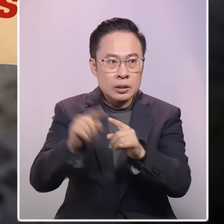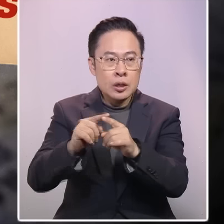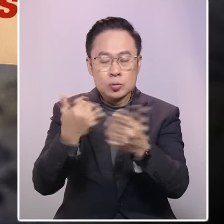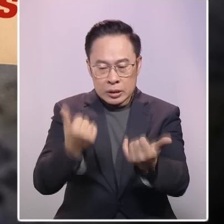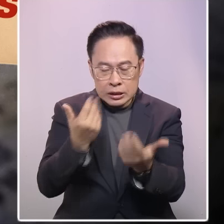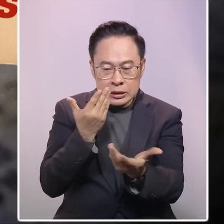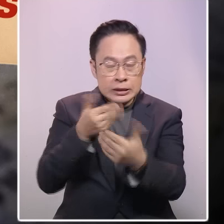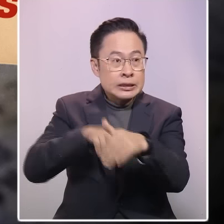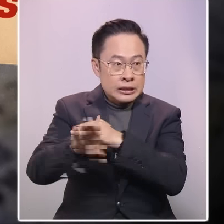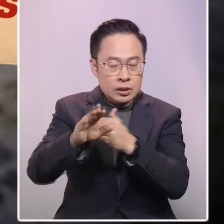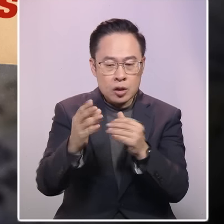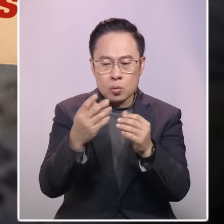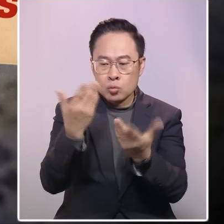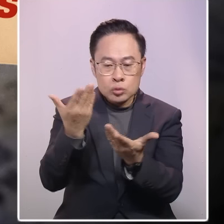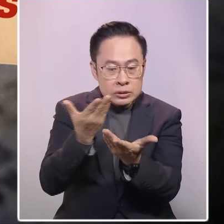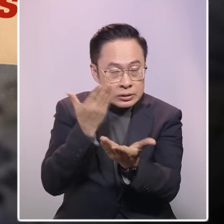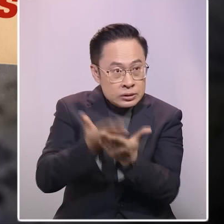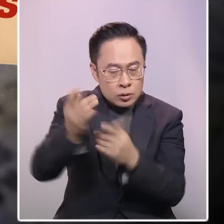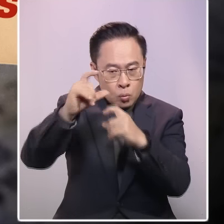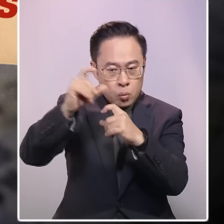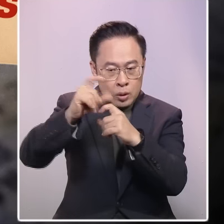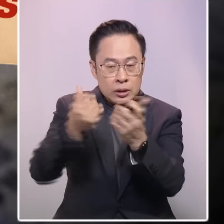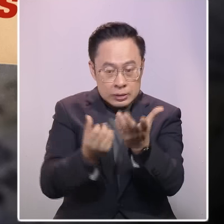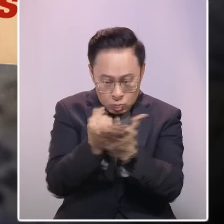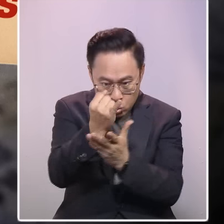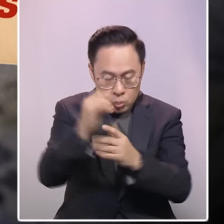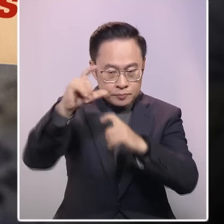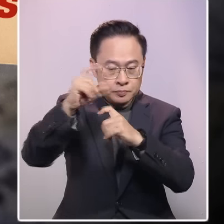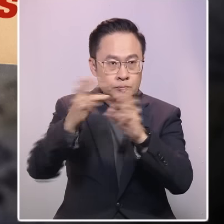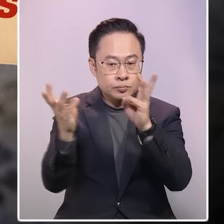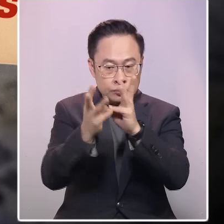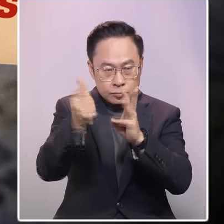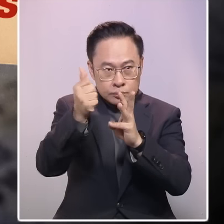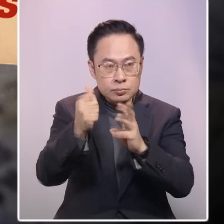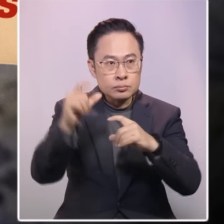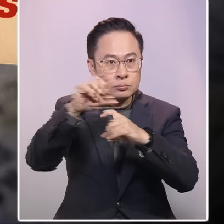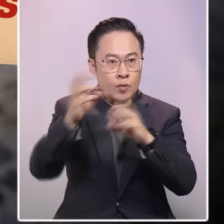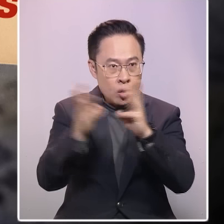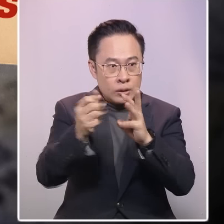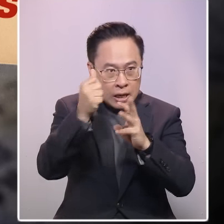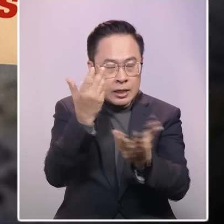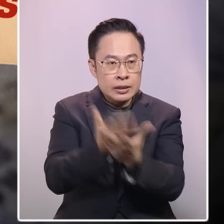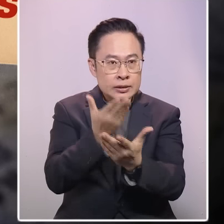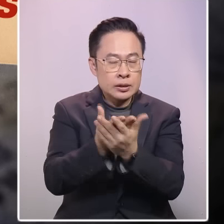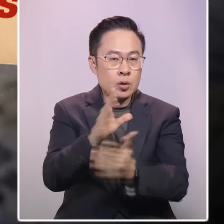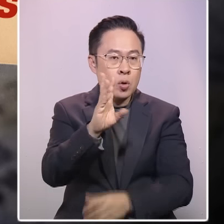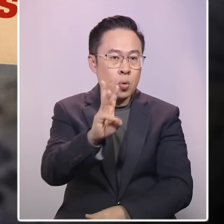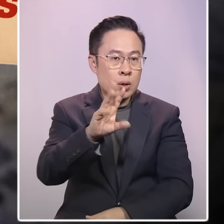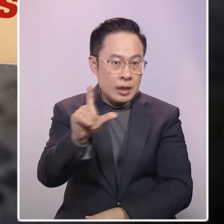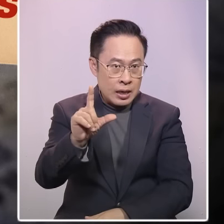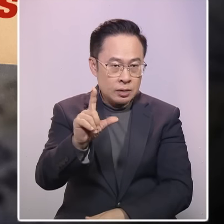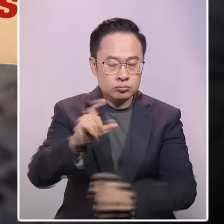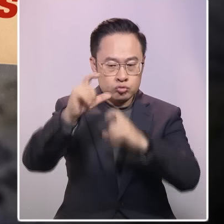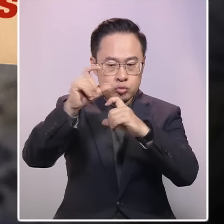เงินมีลอตเตอรรี่อยู่ติดตัวเนี่ยใบนึงค่ะคือบอกว่าเนี่ยไอ้ที่เห็นนี่ไม่ใช่ลอตเตอรี่ธรรมดานะอ้าเป็น